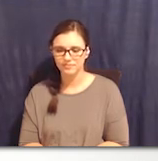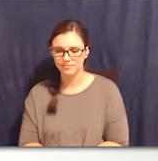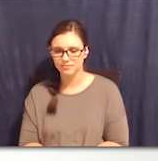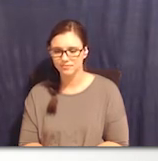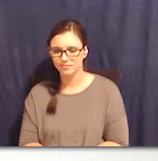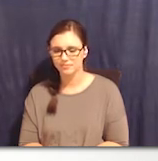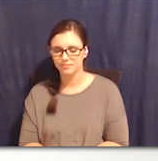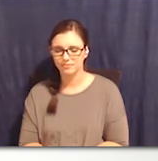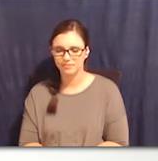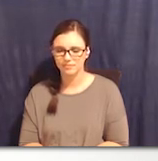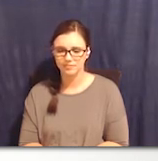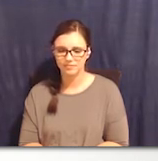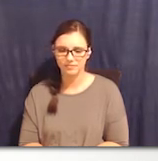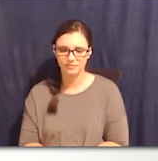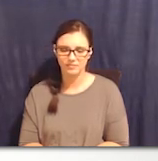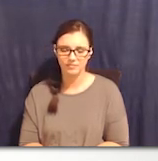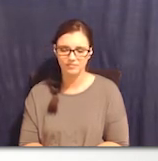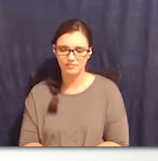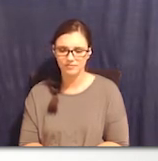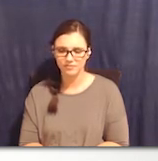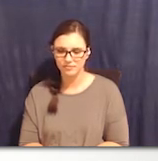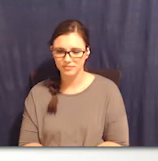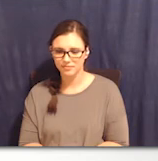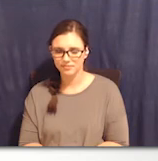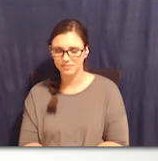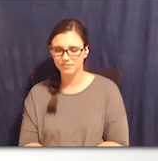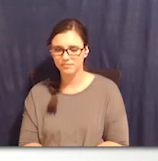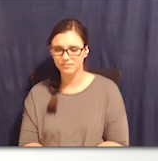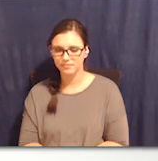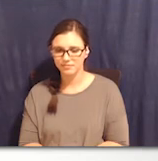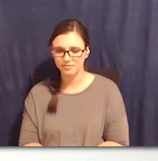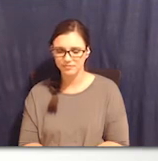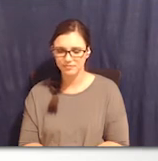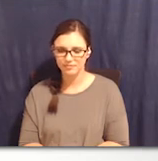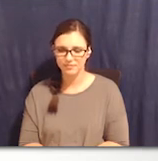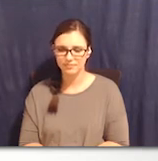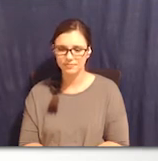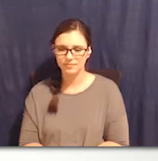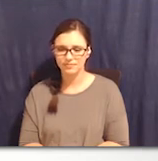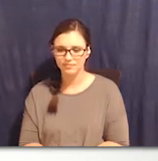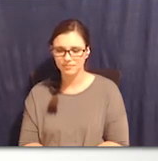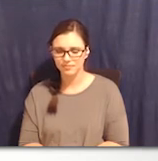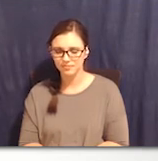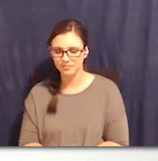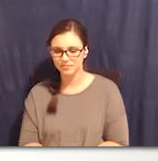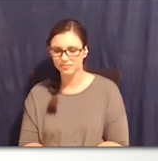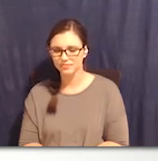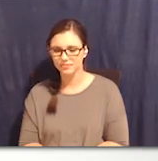la vie, sentier de gloire.